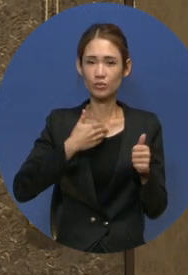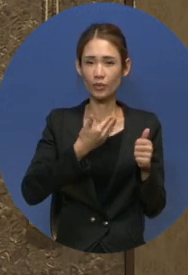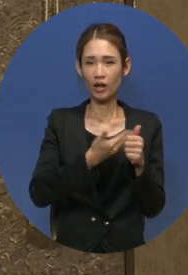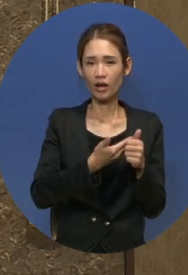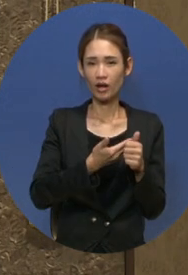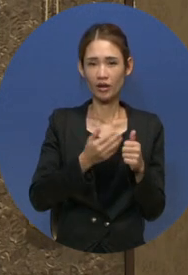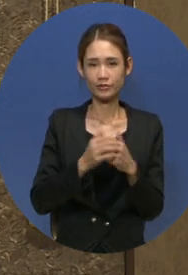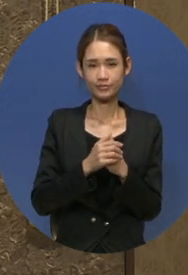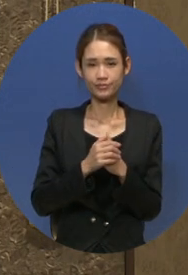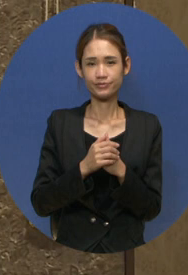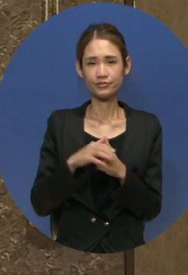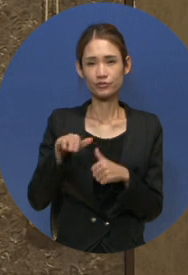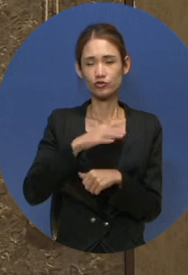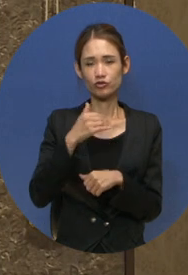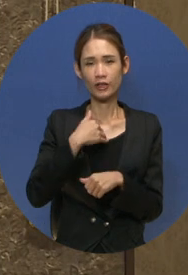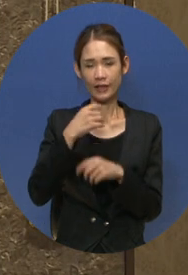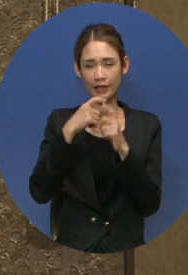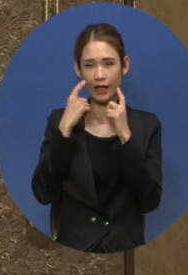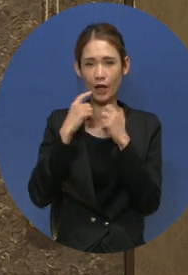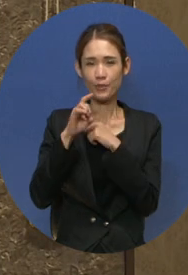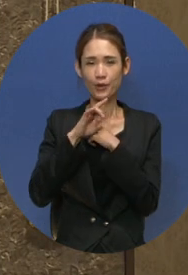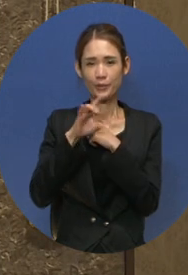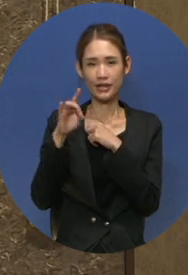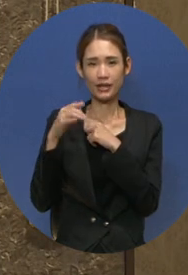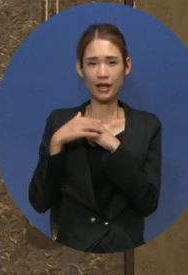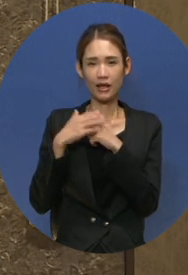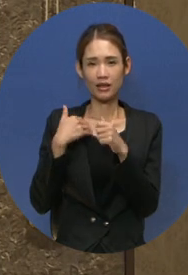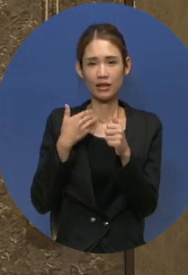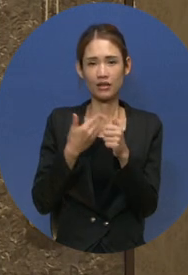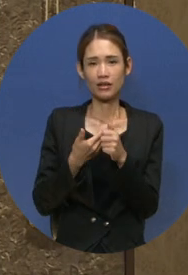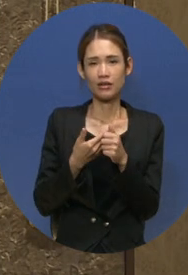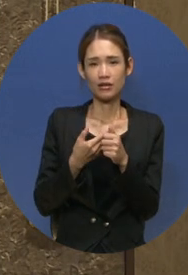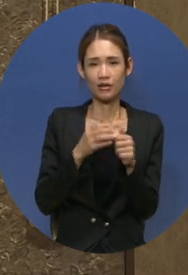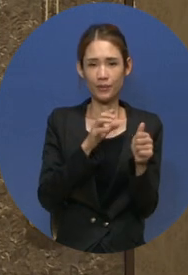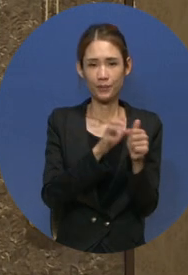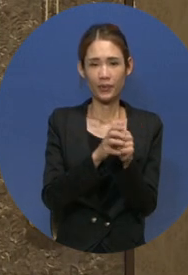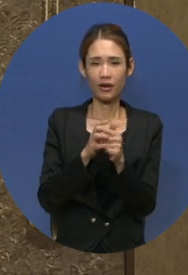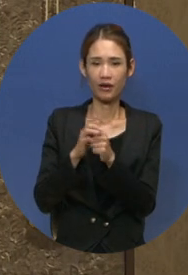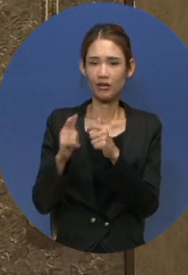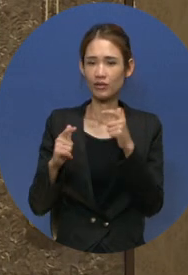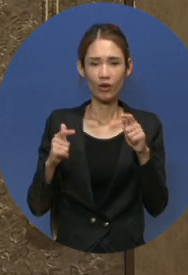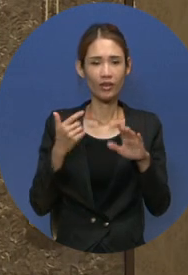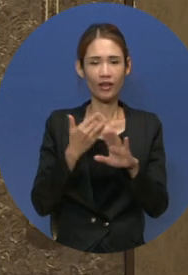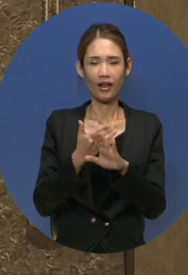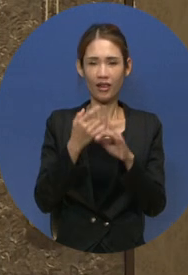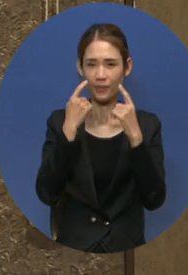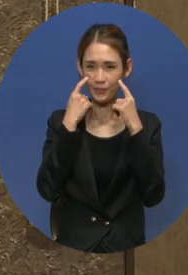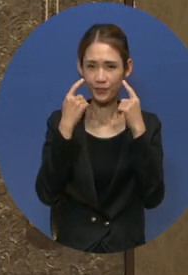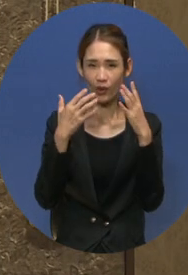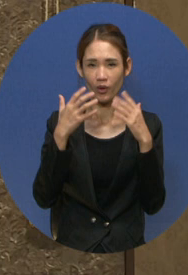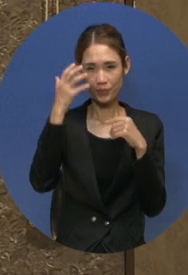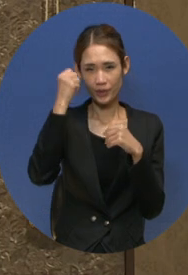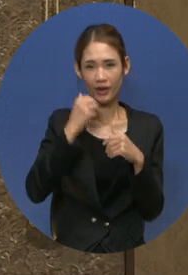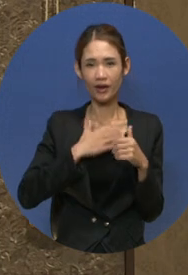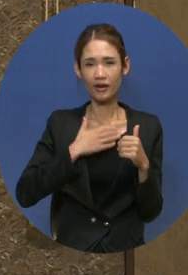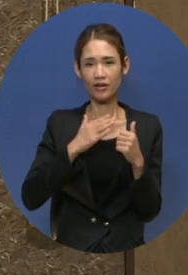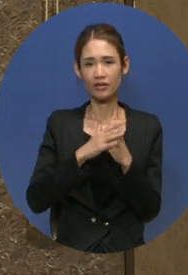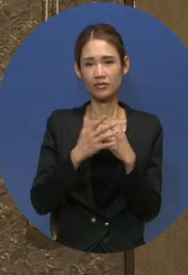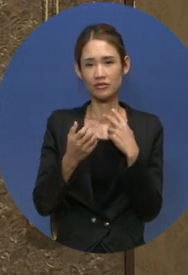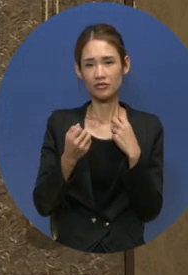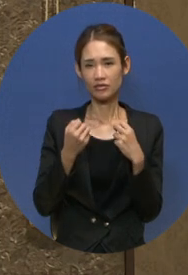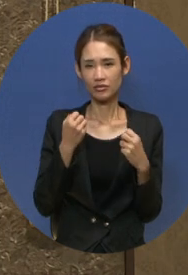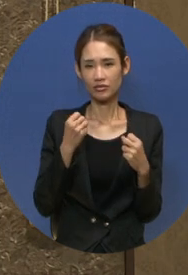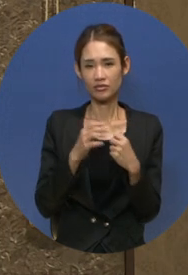있고 우리에게 개별 민간 차원에서 또 할 수 있는 일이 있다. 그거를 더 명확하게 알게 됐어요. 그럼에도 불구하고